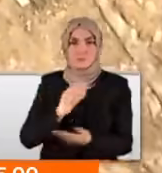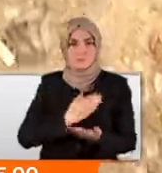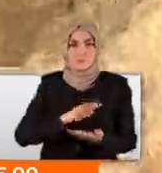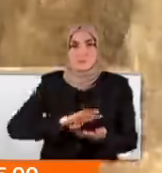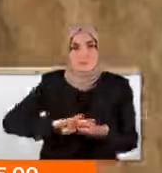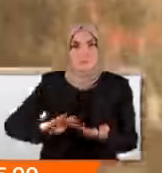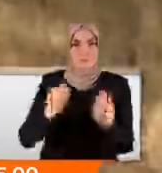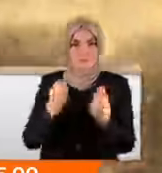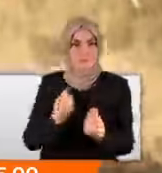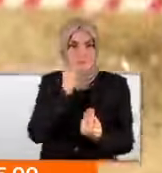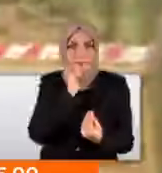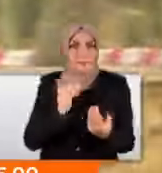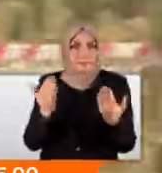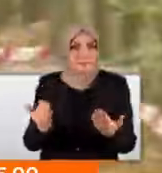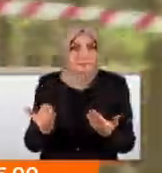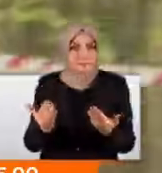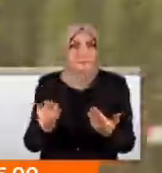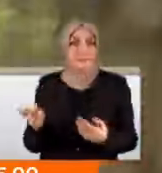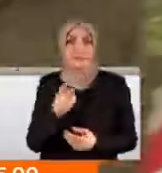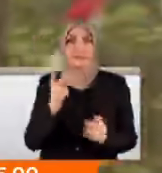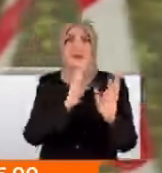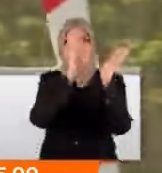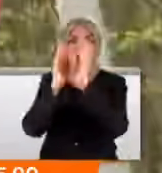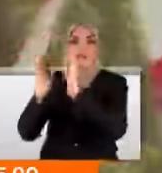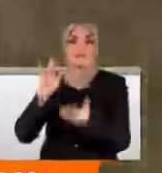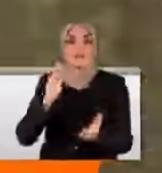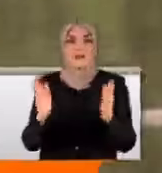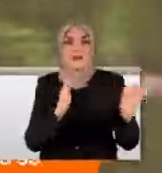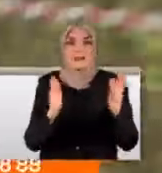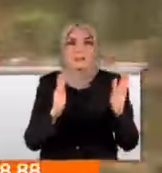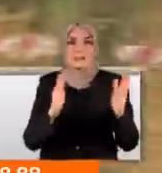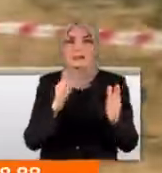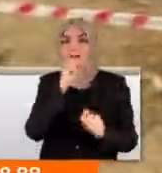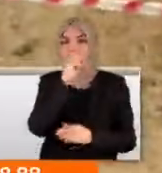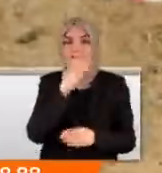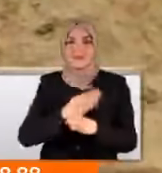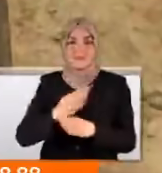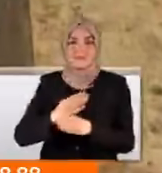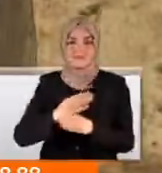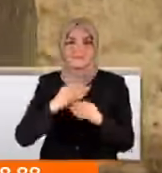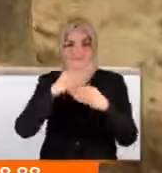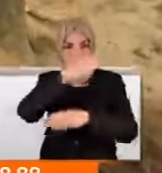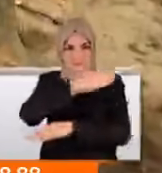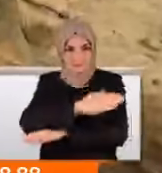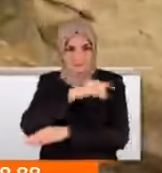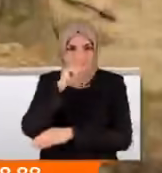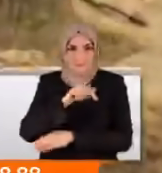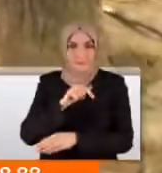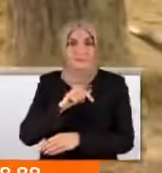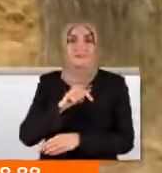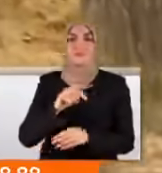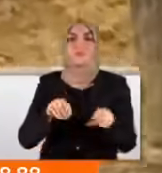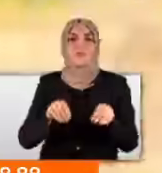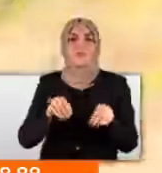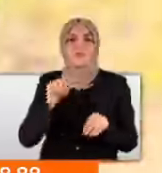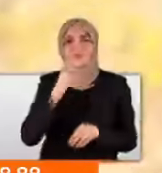gördüğünüz gibi iki ağacın arasında bir kalas yerleştirmişler basit bir makarna yapmışlar ve topraklarında işte rastgele